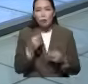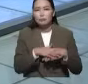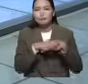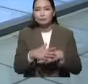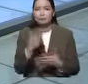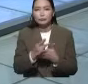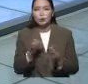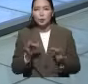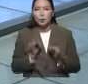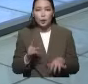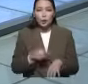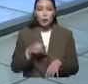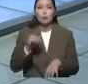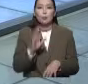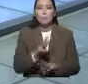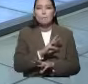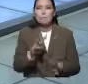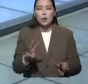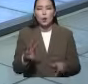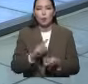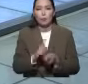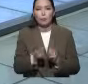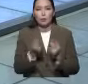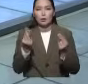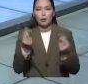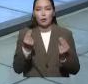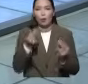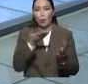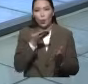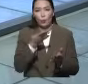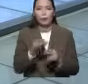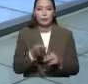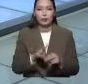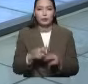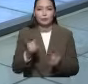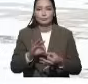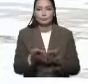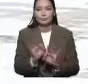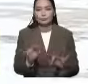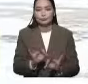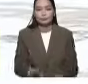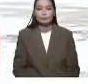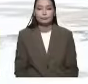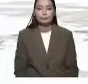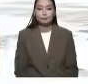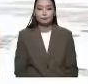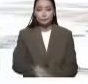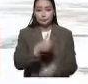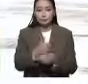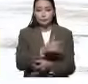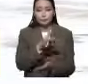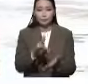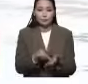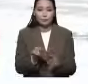мерекені сезінеміз деп миллиондарды желге ұшырып жүрген жоқпыз ба? Толығырақ Сүндет Оралбек айтсын. Бас қаладағы мына алаңда